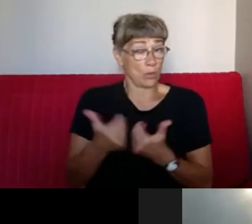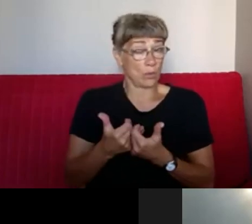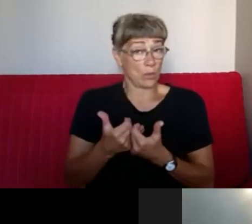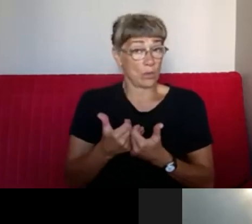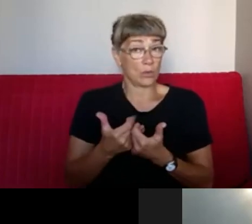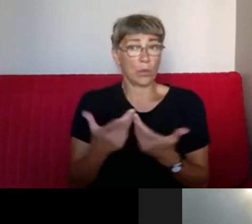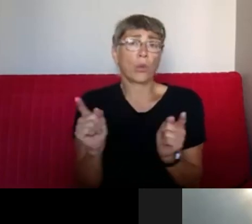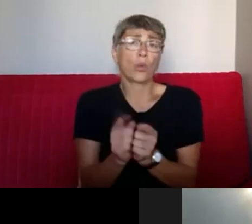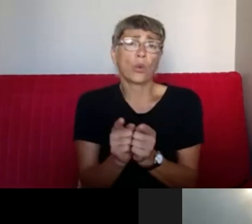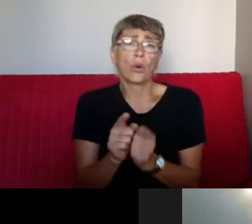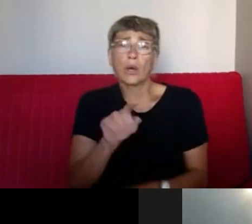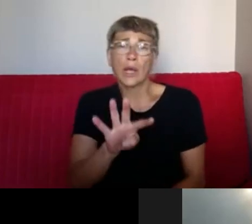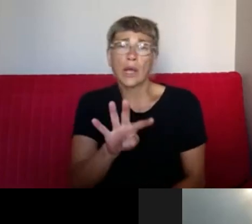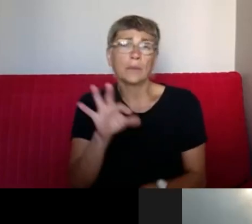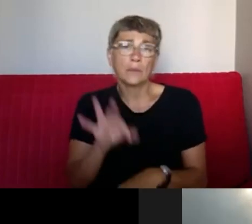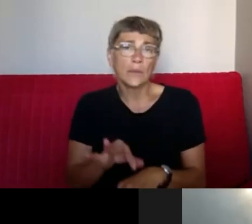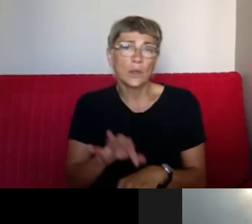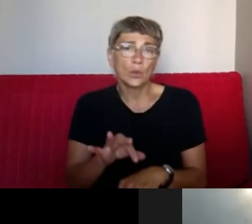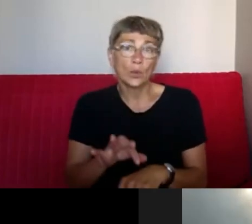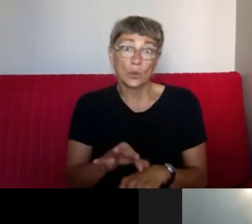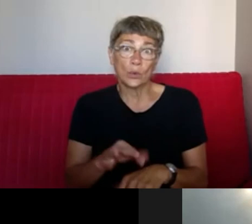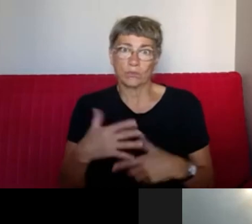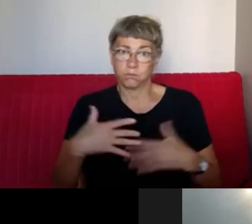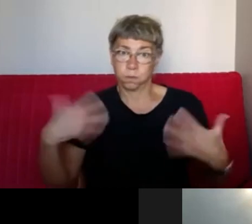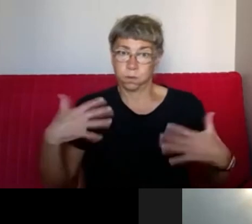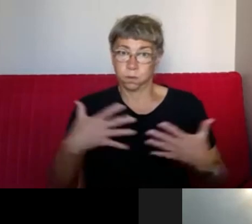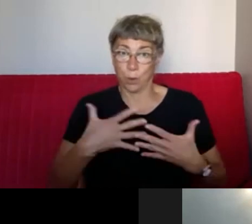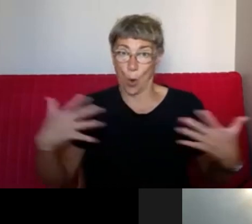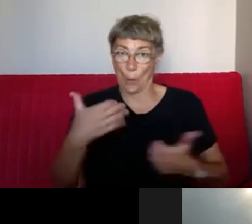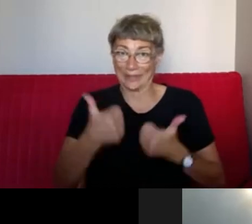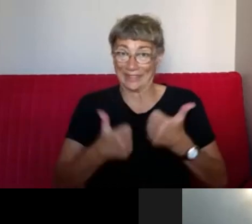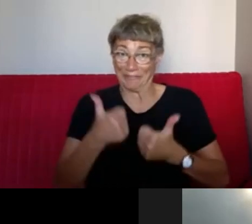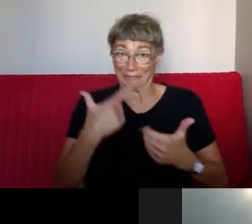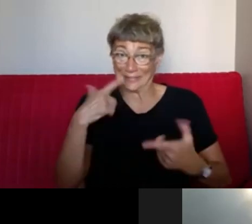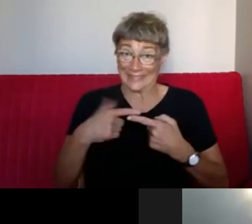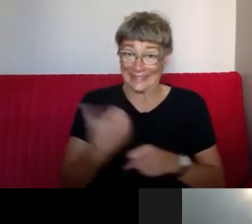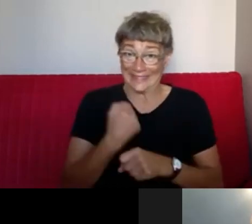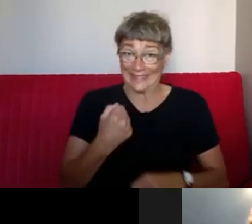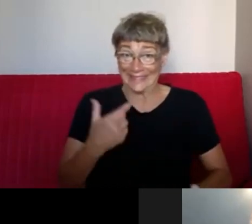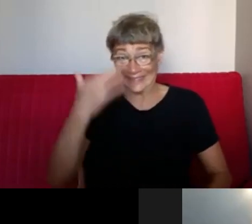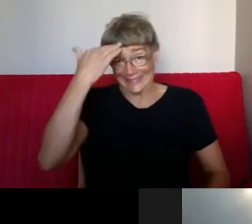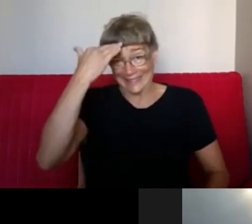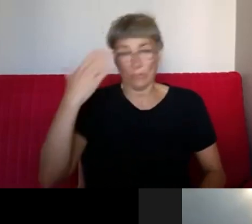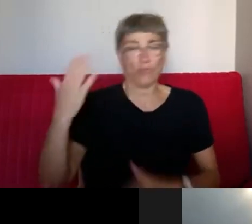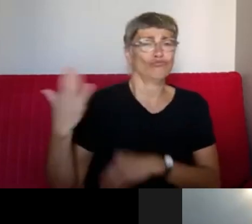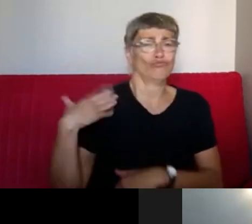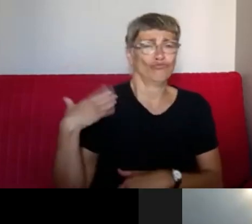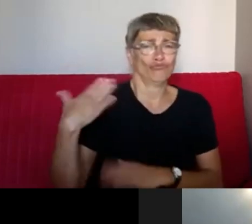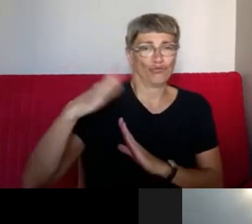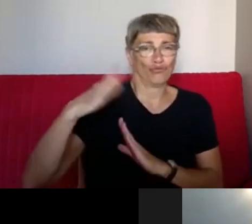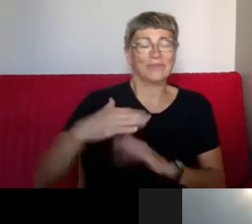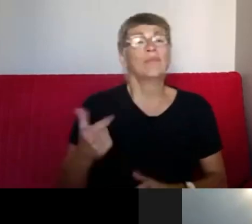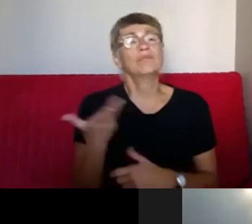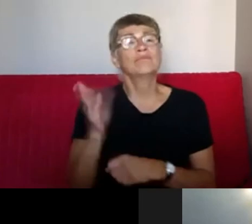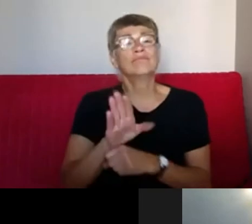chose de court en 4 minutes. Le défi va être grand. Donc, je demande à des modérateurs de dire stop. Et voilà. Donc, du coup, je me